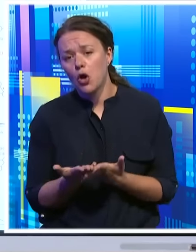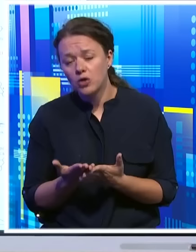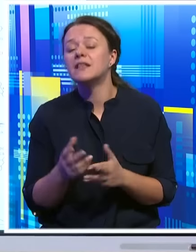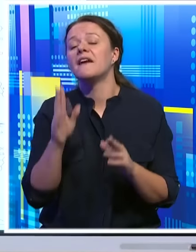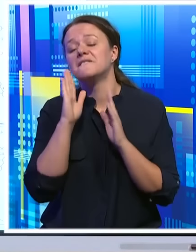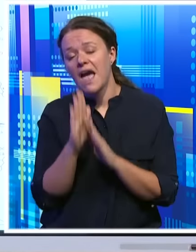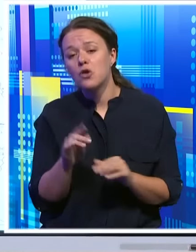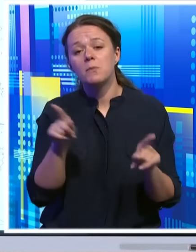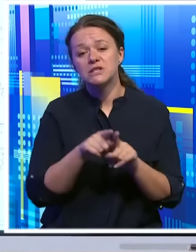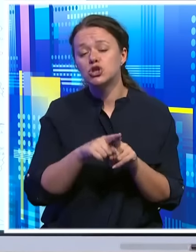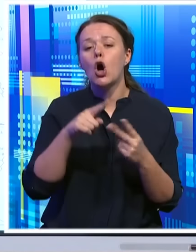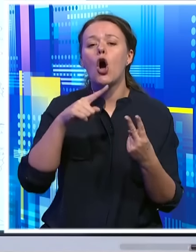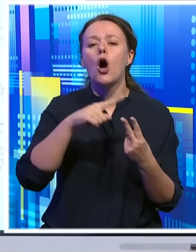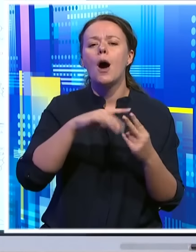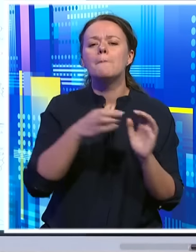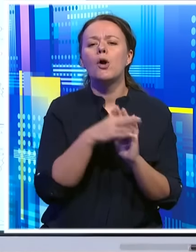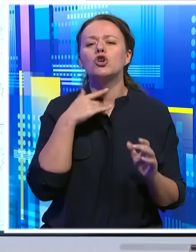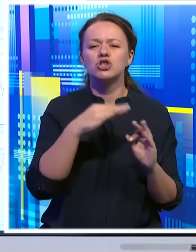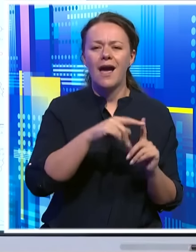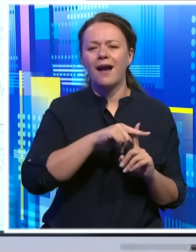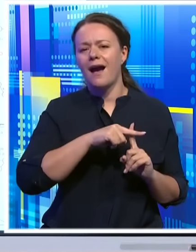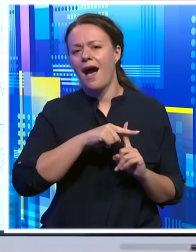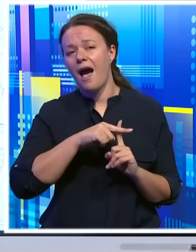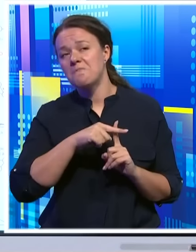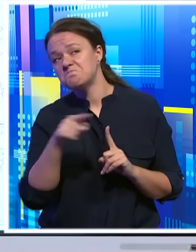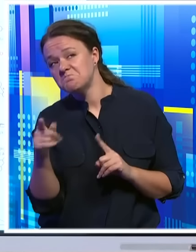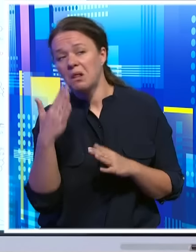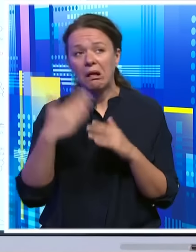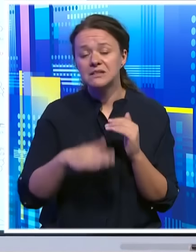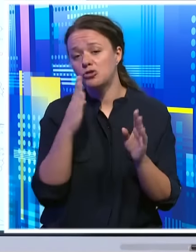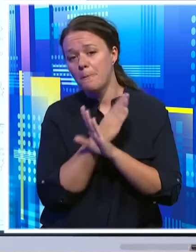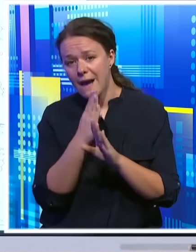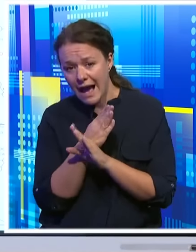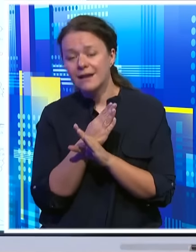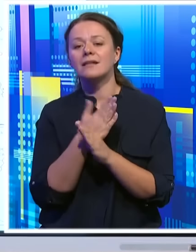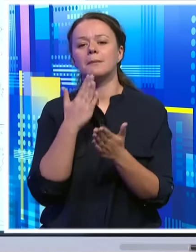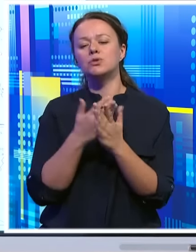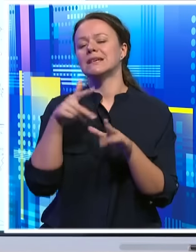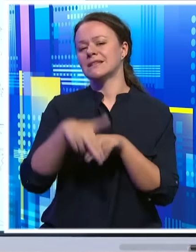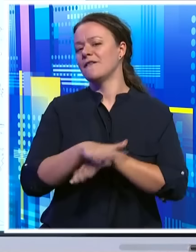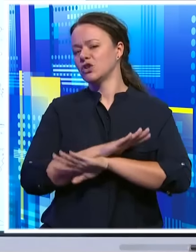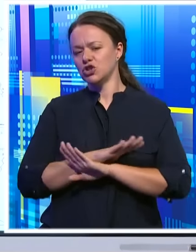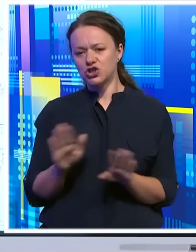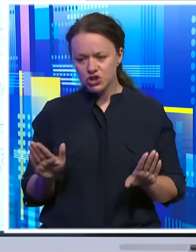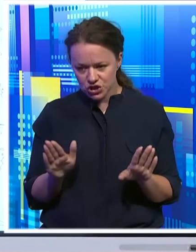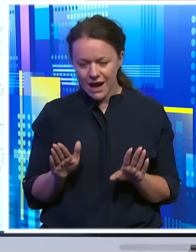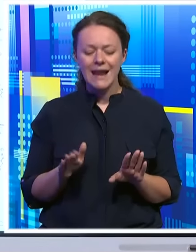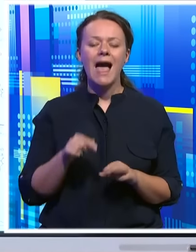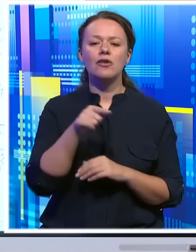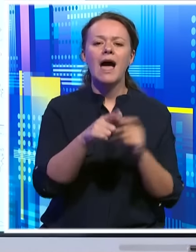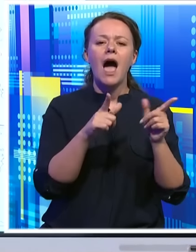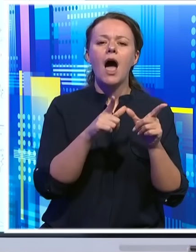se Požega ili najkasnije do marta meseca, da konačno bude završena, ali onda će nam tu biti usko grlo kod